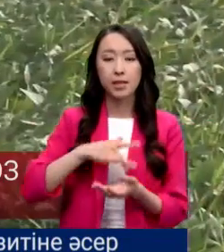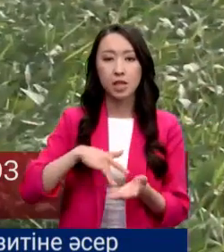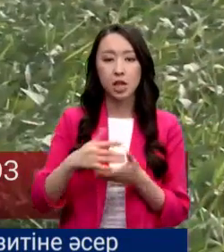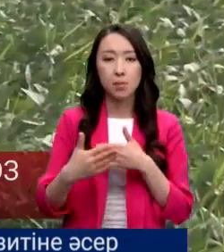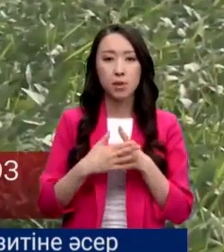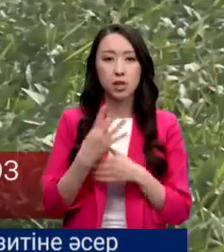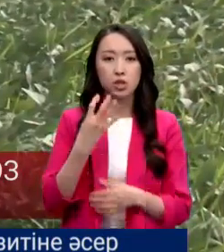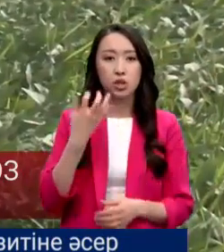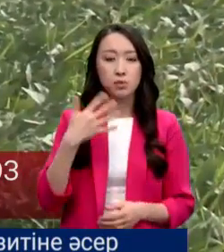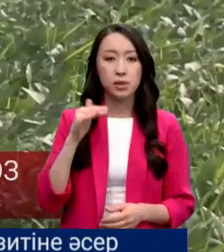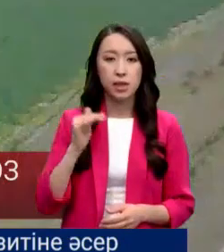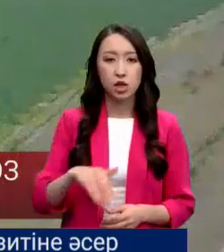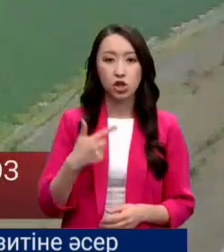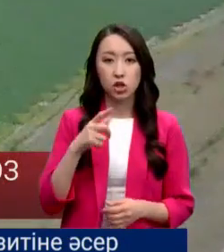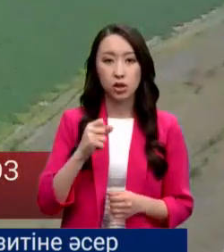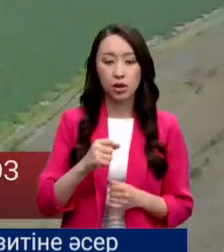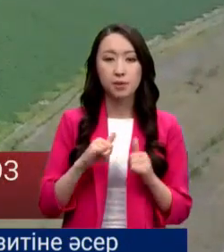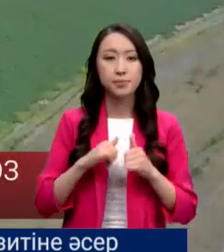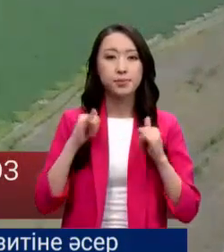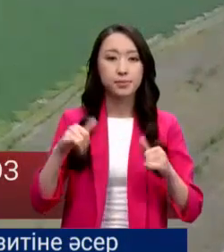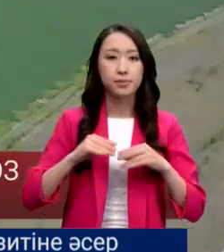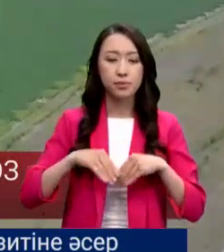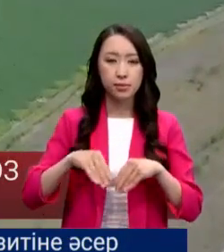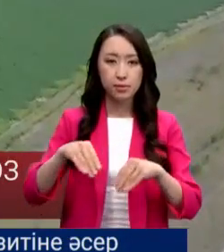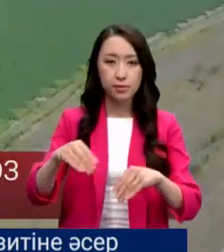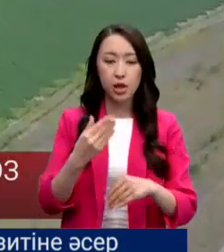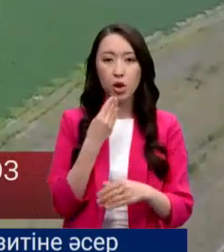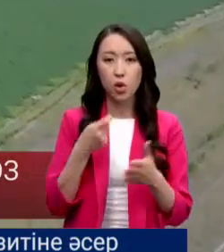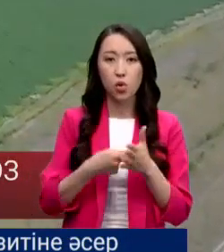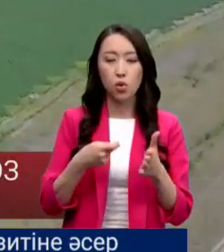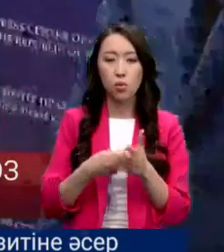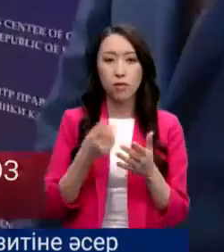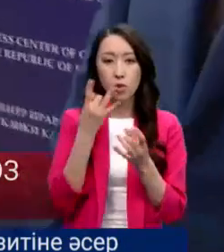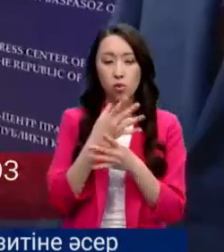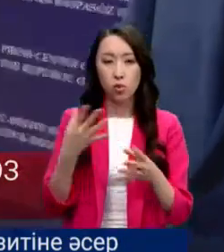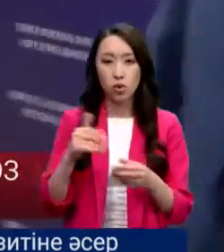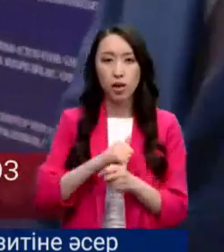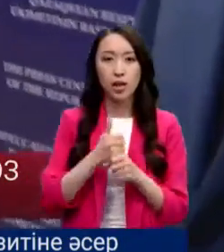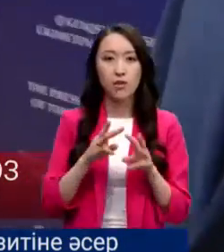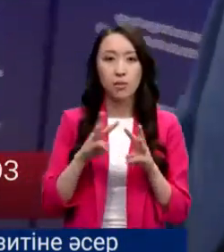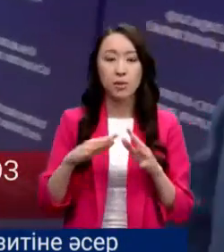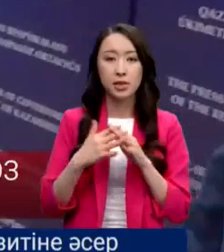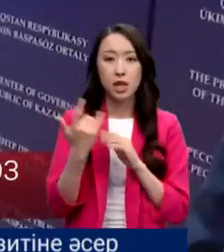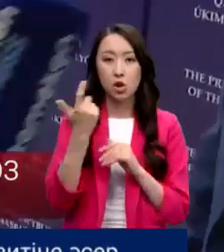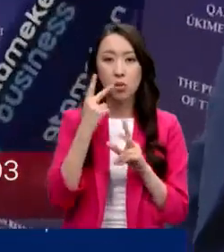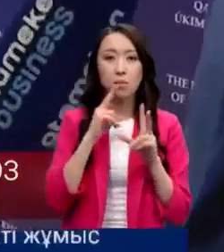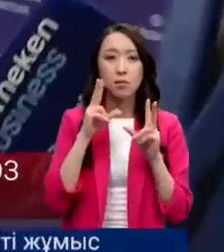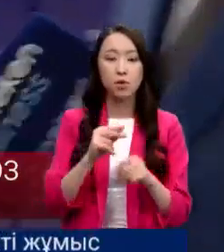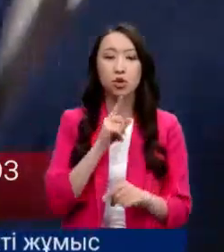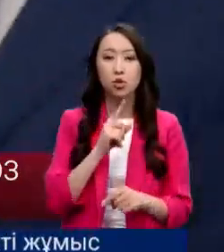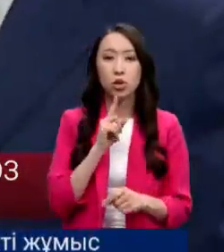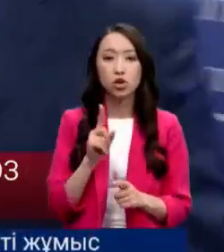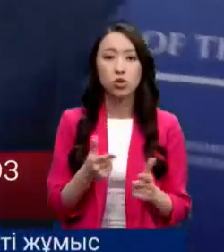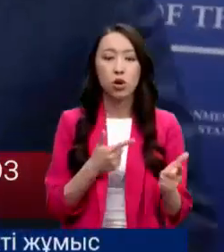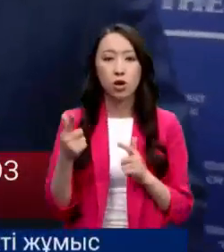на 450 тысяч гектаров увеличили площади сева кормовых культур. Глава Минсельхоза пообещал журналисту «Атамекен Бизнес», что